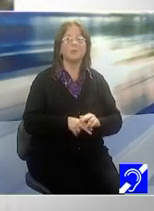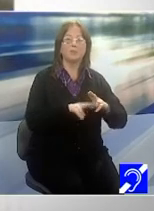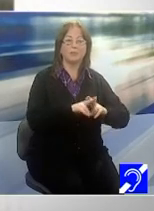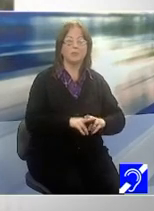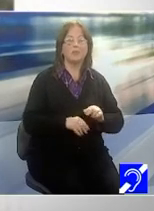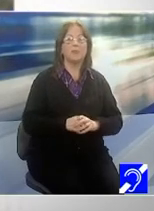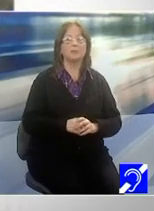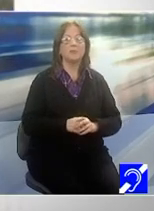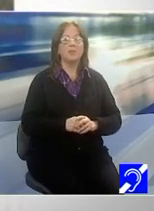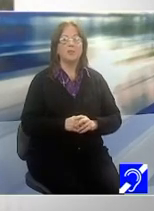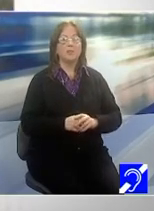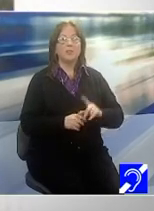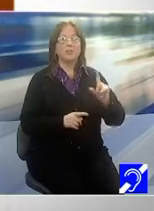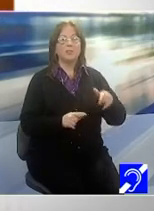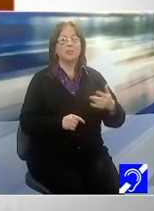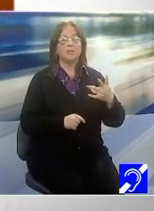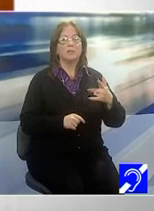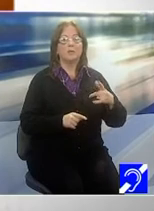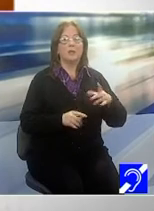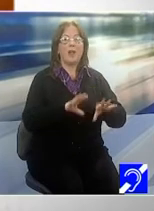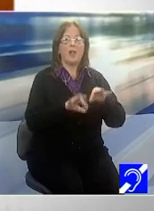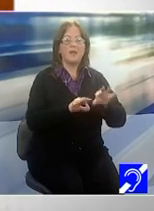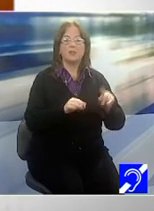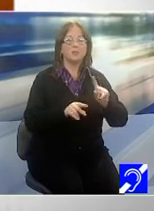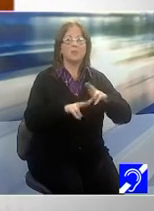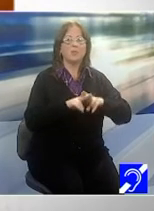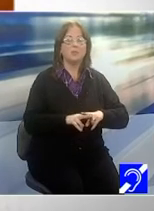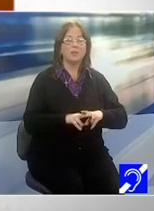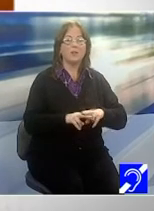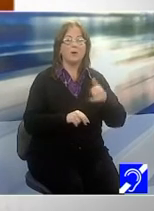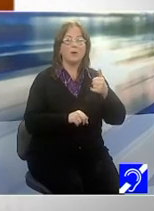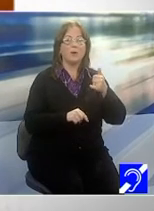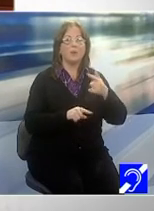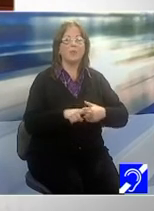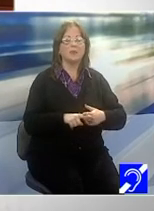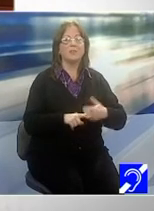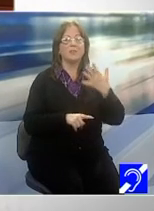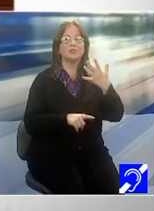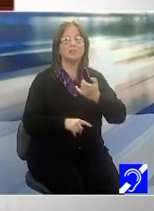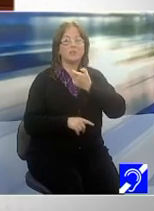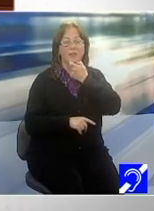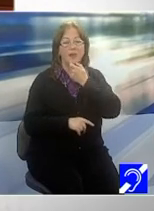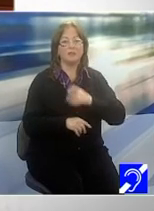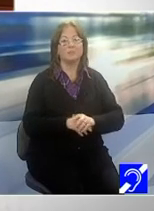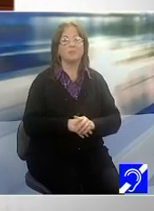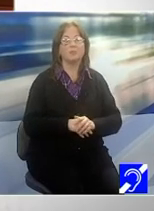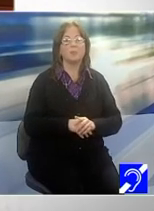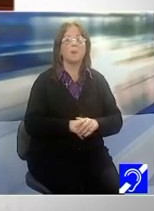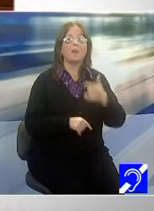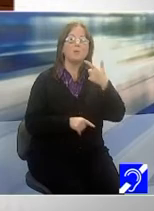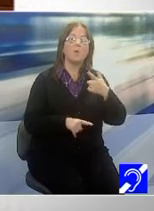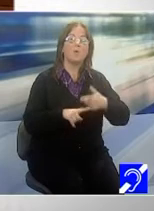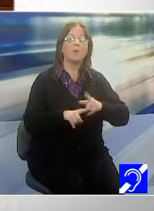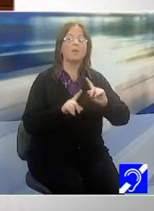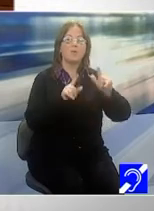tuturor alegerilor odată la 5 ani. Anul viitor, acest guvern va organiza două rânduri de alegeri. La nivel